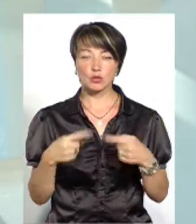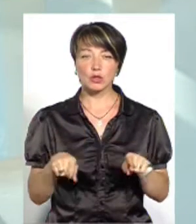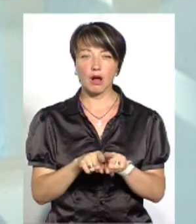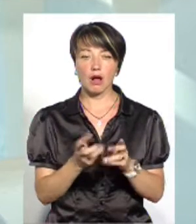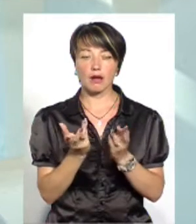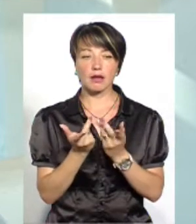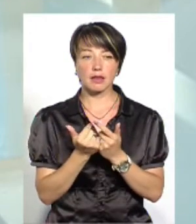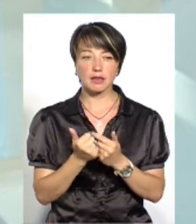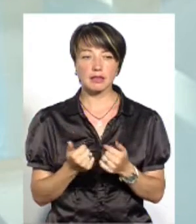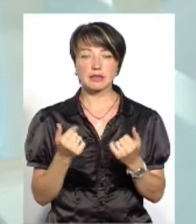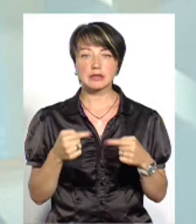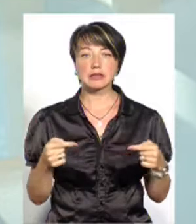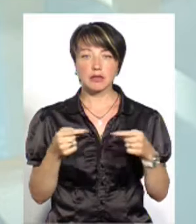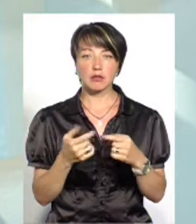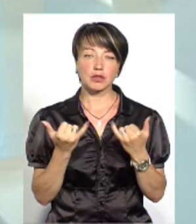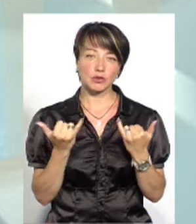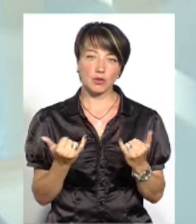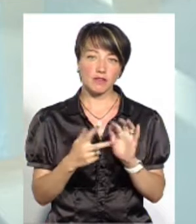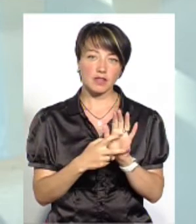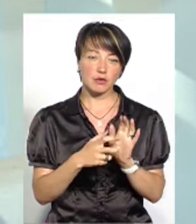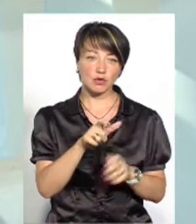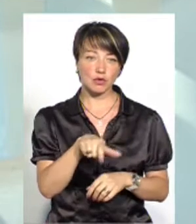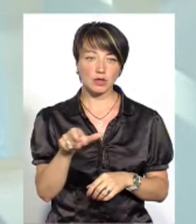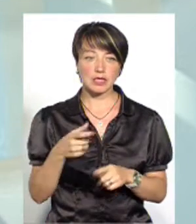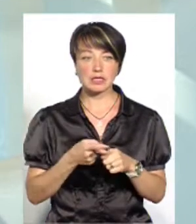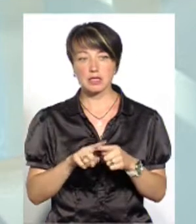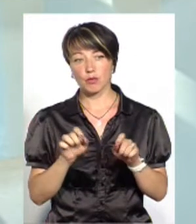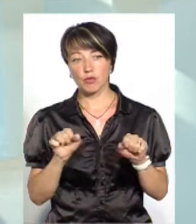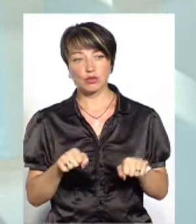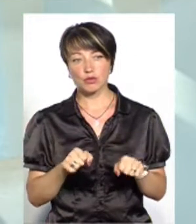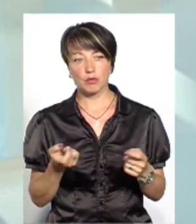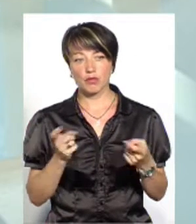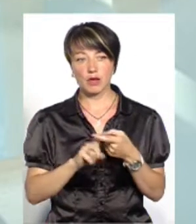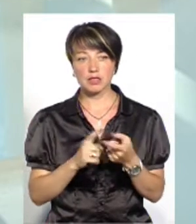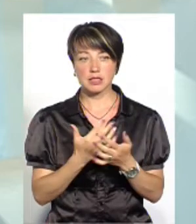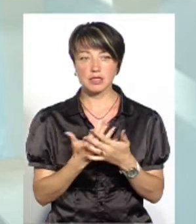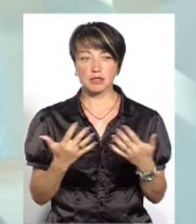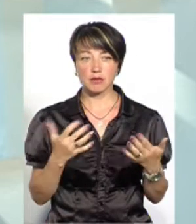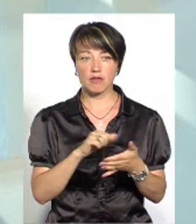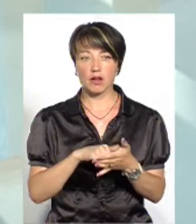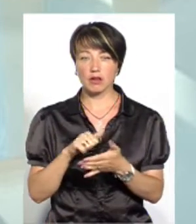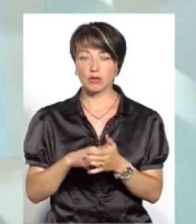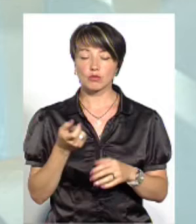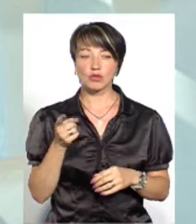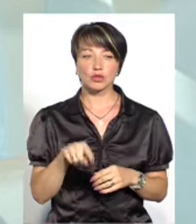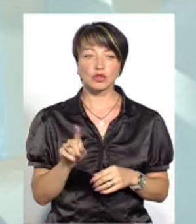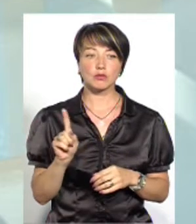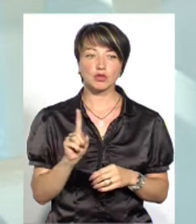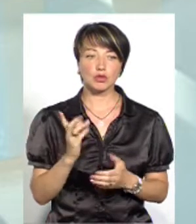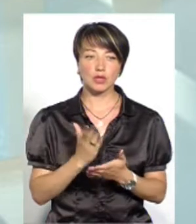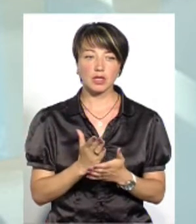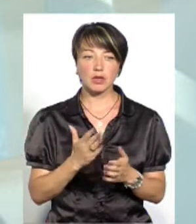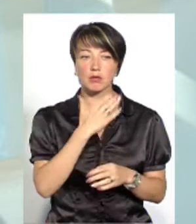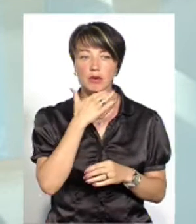така кількість саме на сьогодні іменно 800. Це можливо пов'язано з різними факторами, з тими, що є